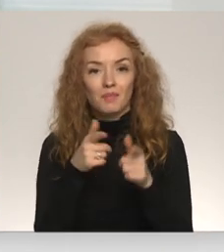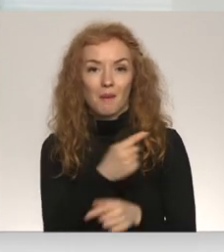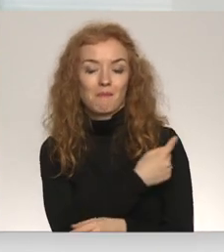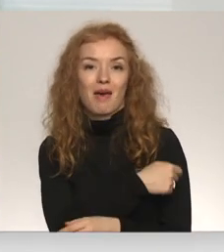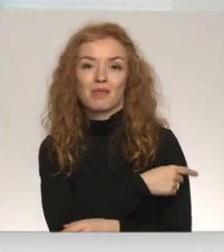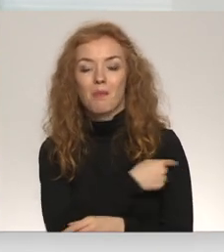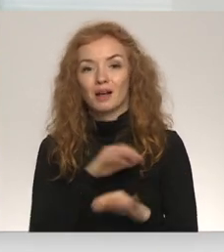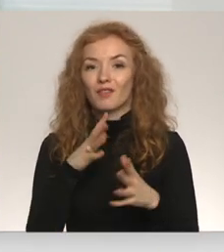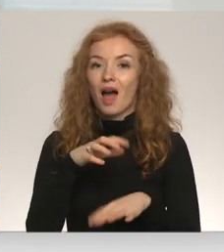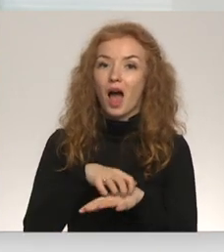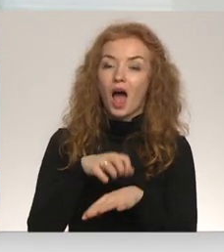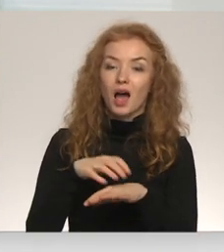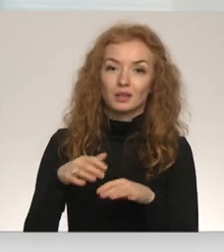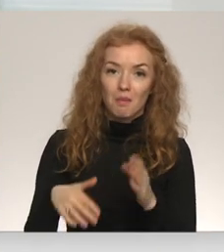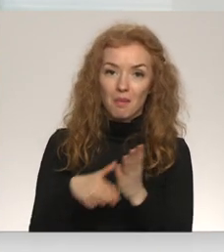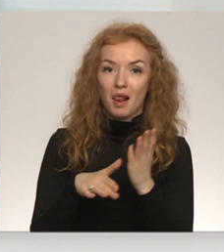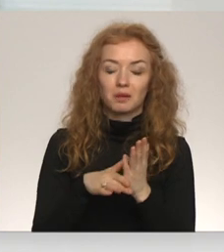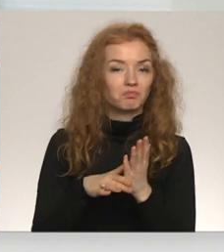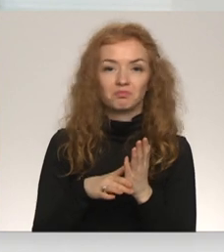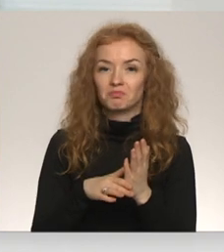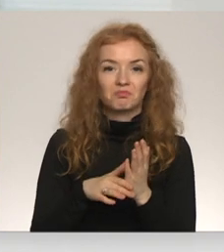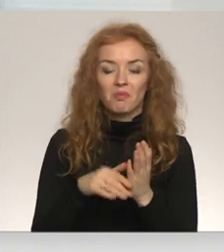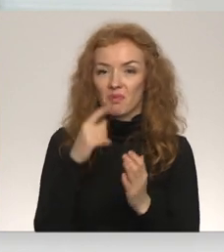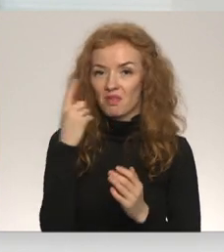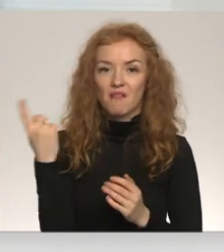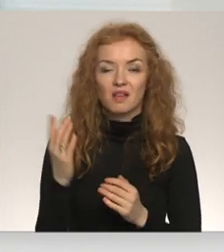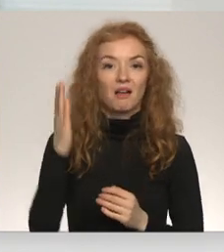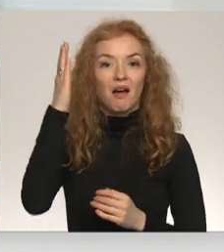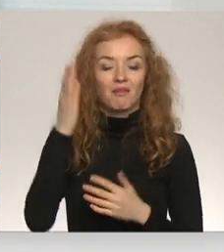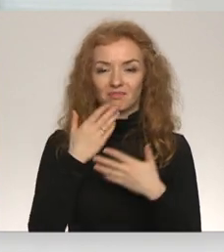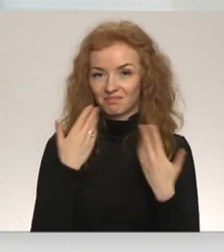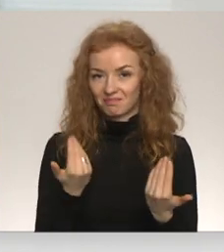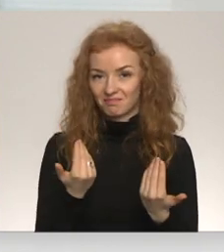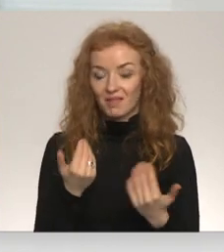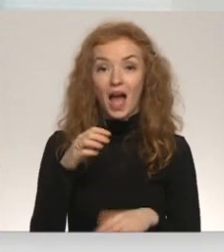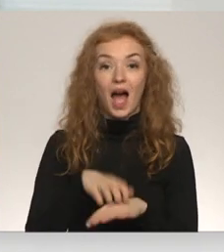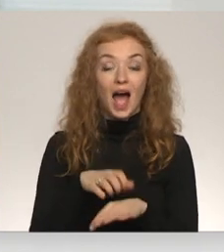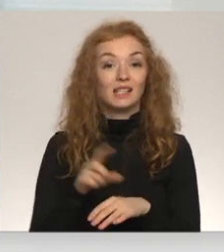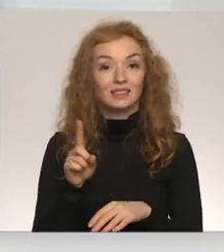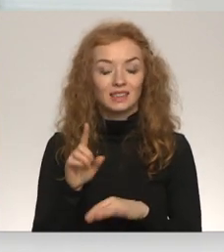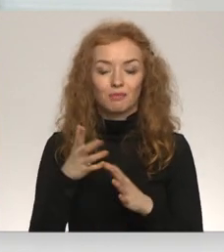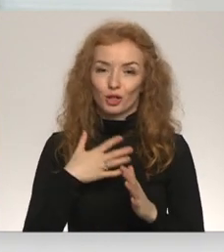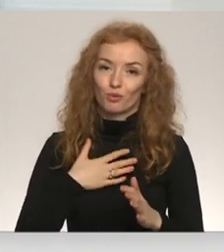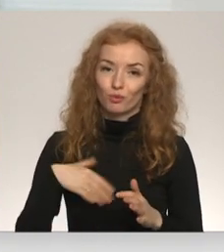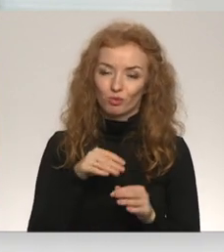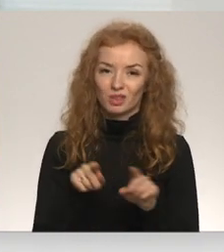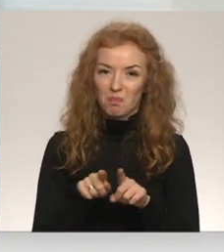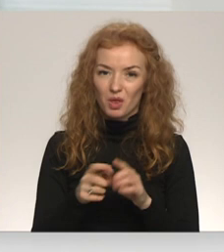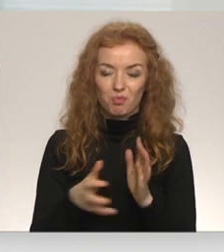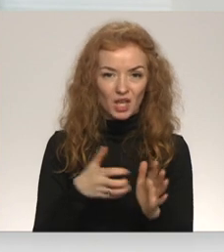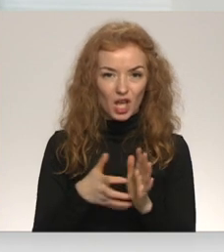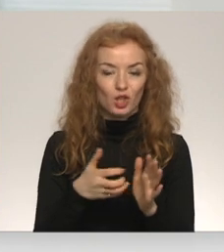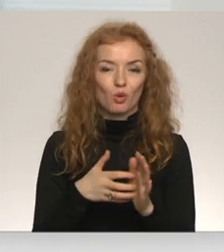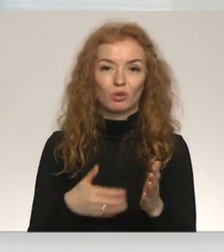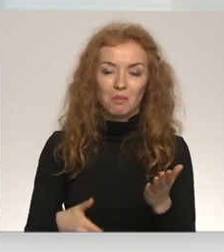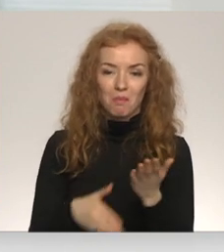medmāsām vai par ārstu palīgiem, laikam, man liekas, neviens roku nepacēla. Tā kā ārsti mums ir, bet mums vēl ļoti trūkstas tieši personāls,